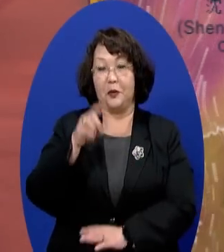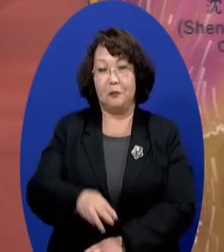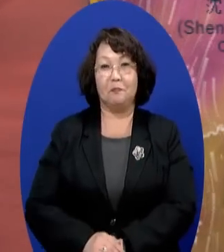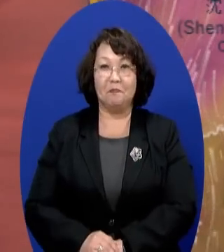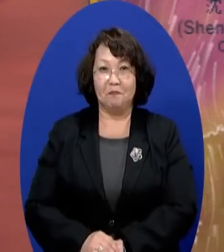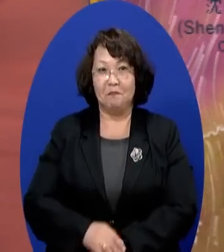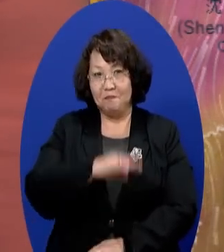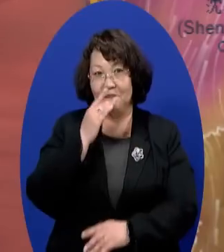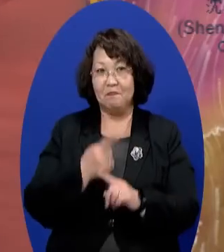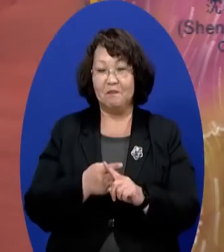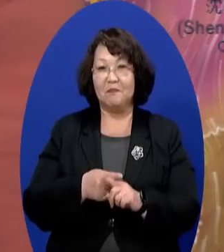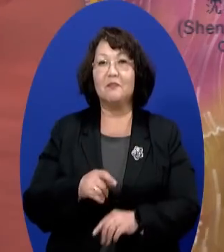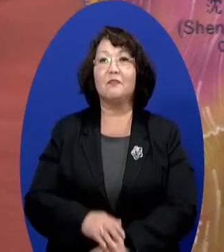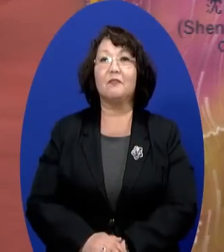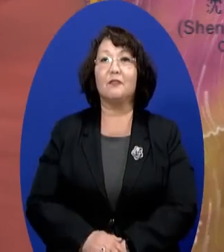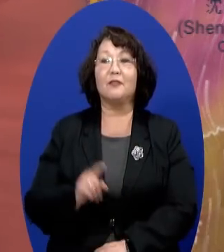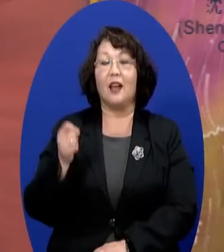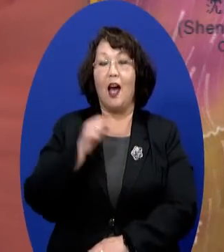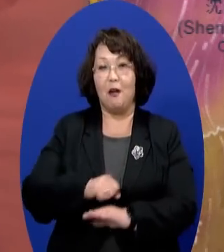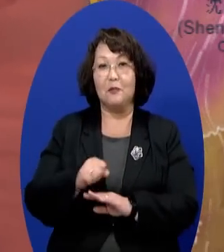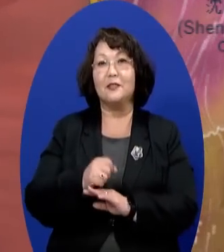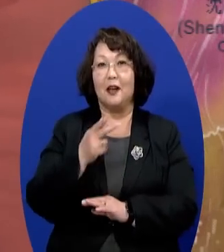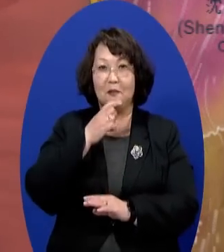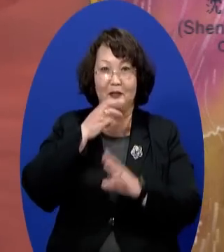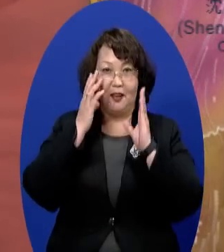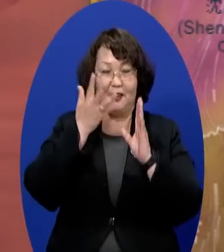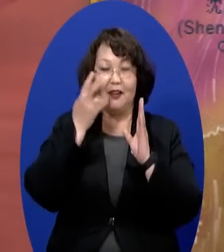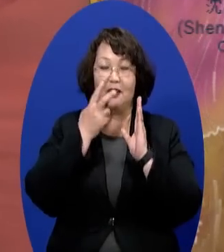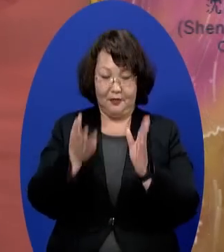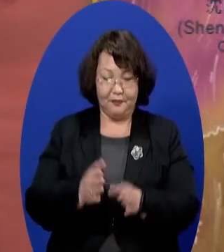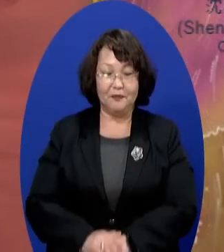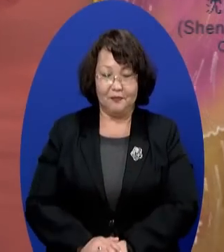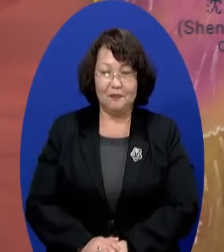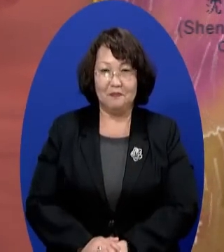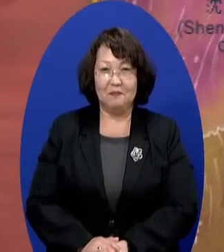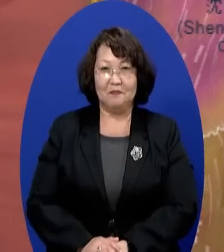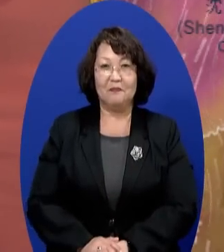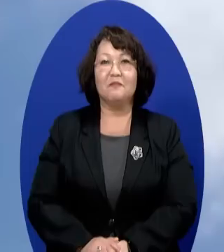байна. Одоо зөвхөн та бүхэн лекцэнд гарах аймаг хотуудын 5 хоногийн цаг агарын эмдэнд анхаарал хандуулна.